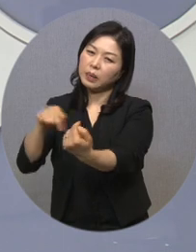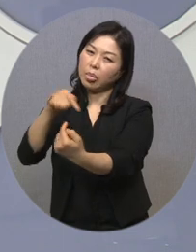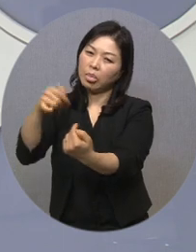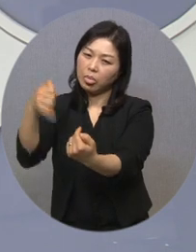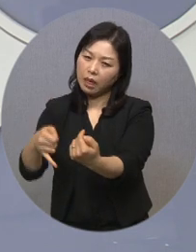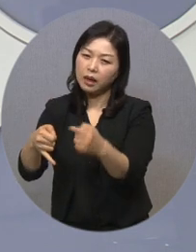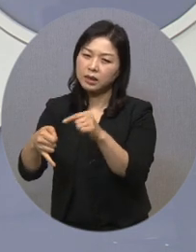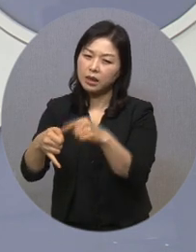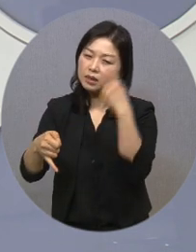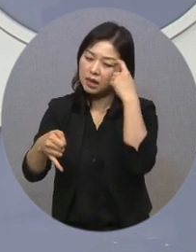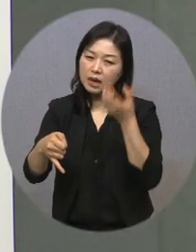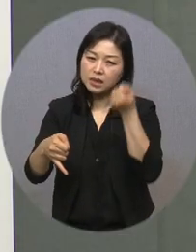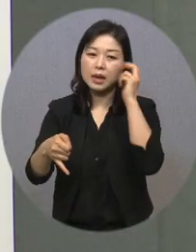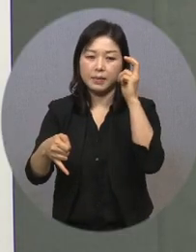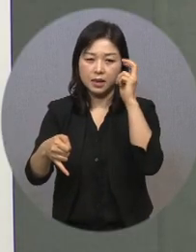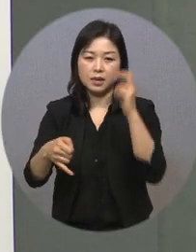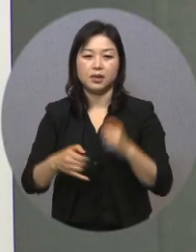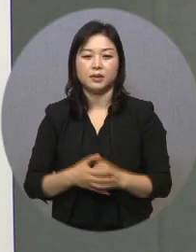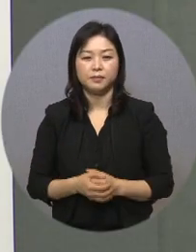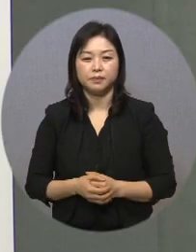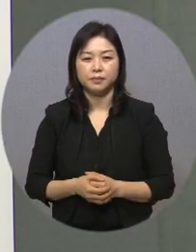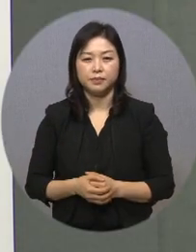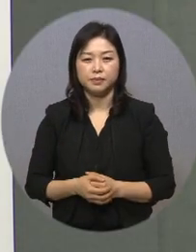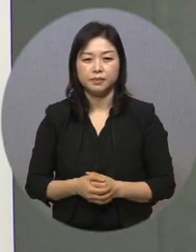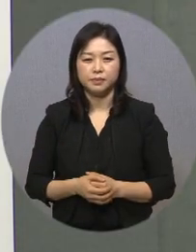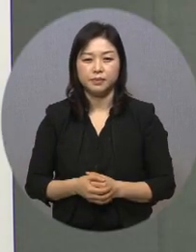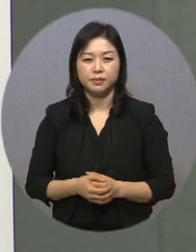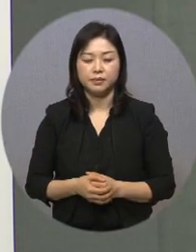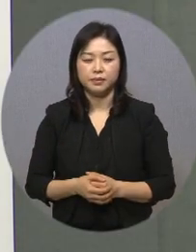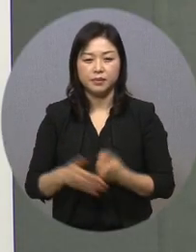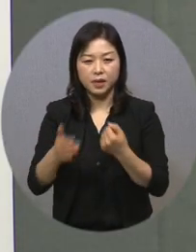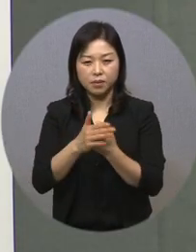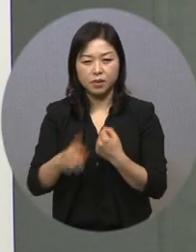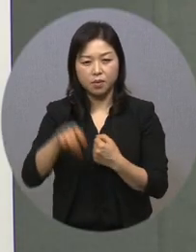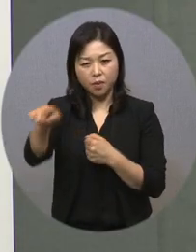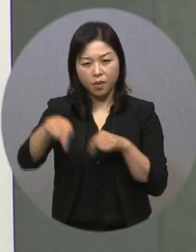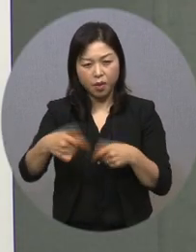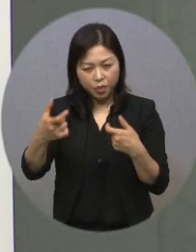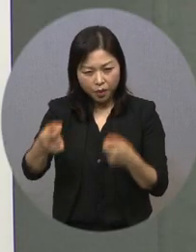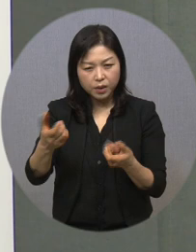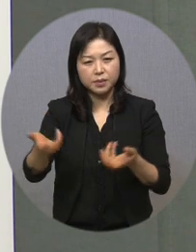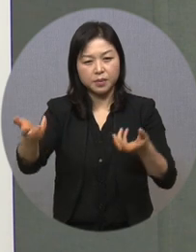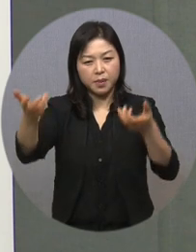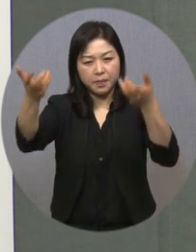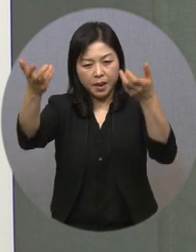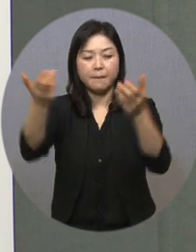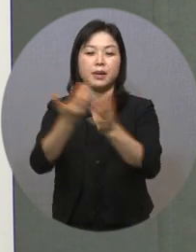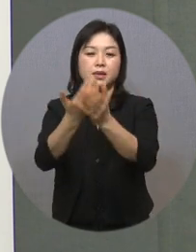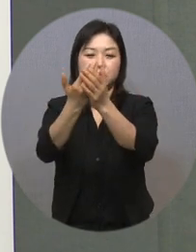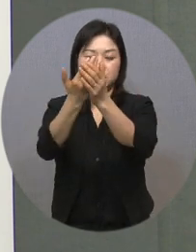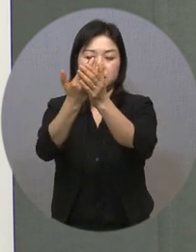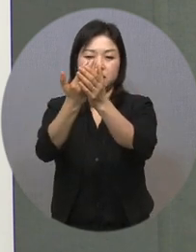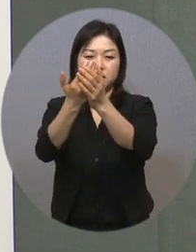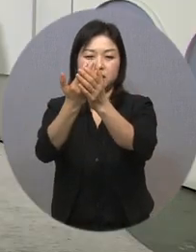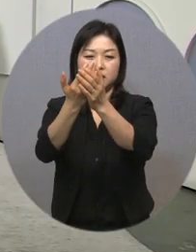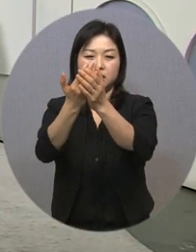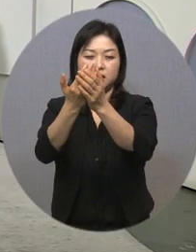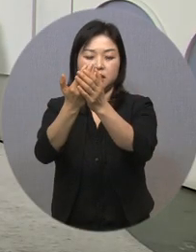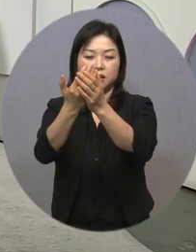거가 혹시 아닌지 이게 좀 같이 확대되어지고 그 확대되어진 계기점에서